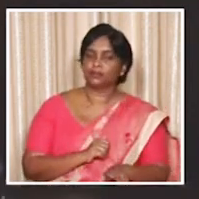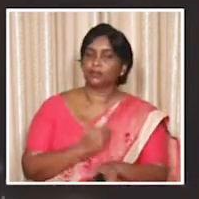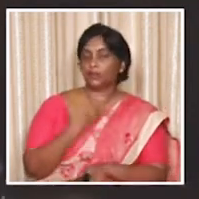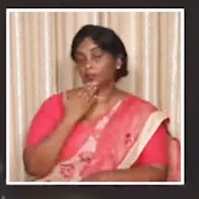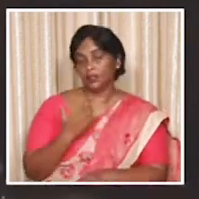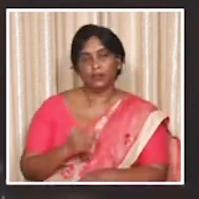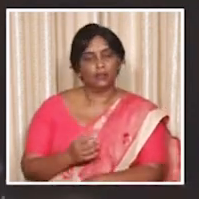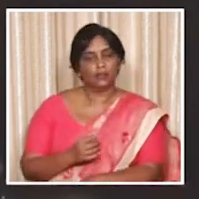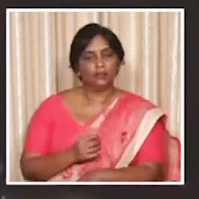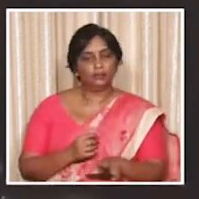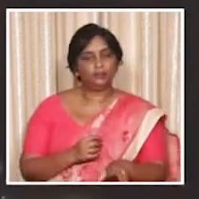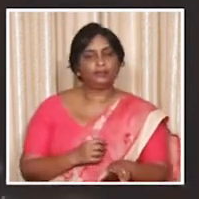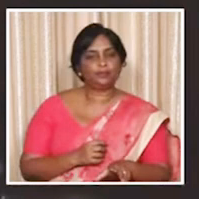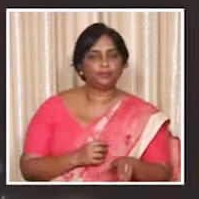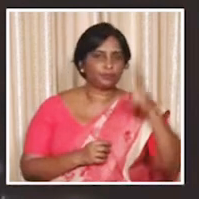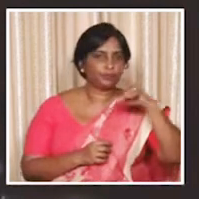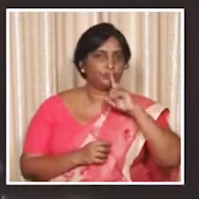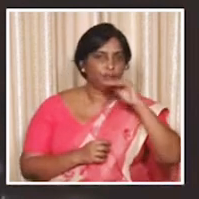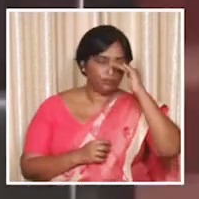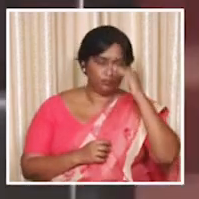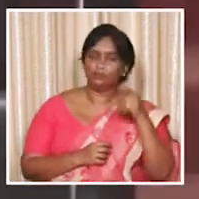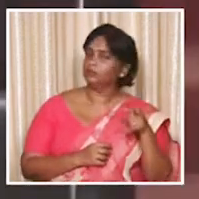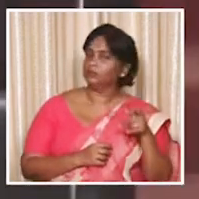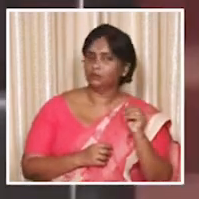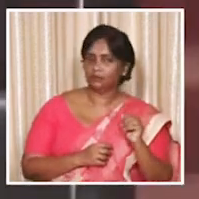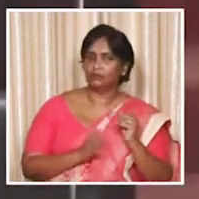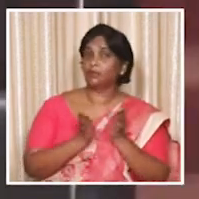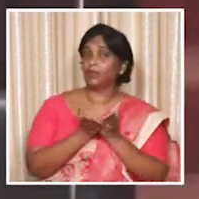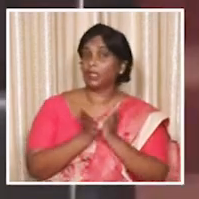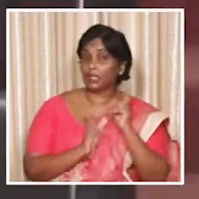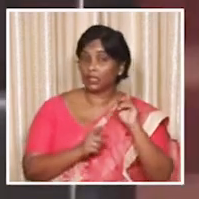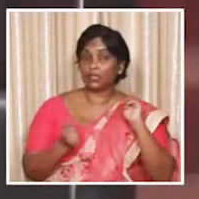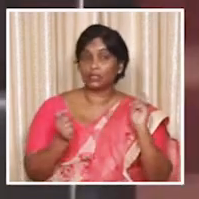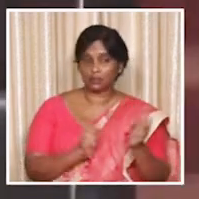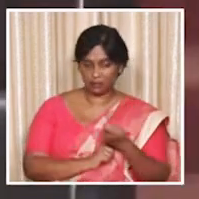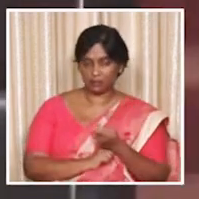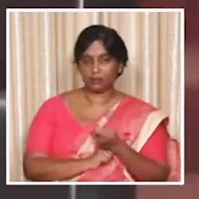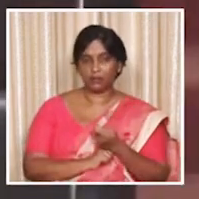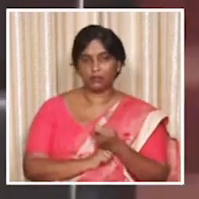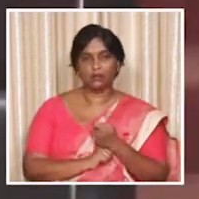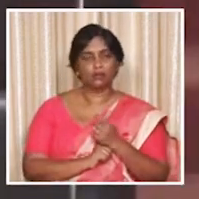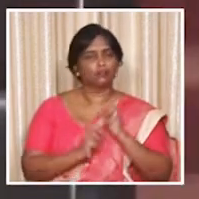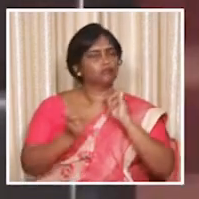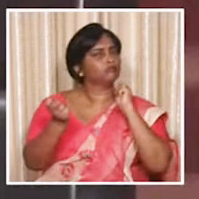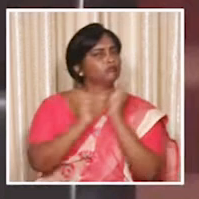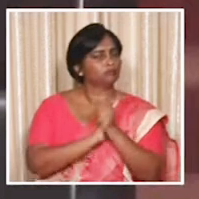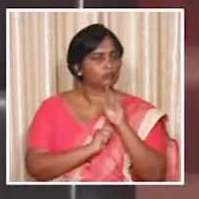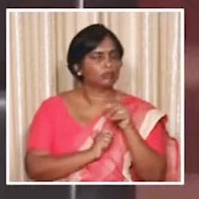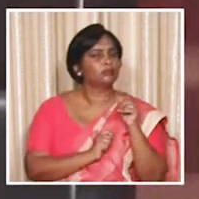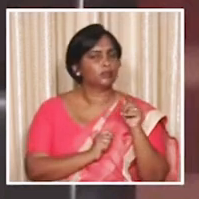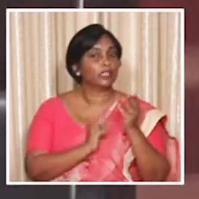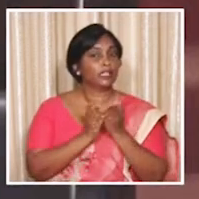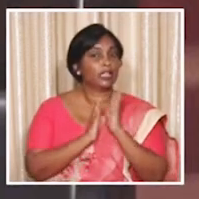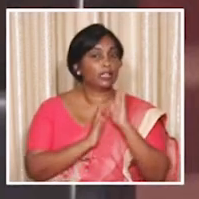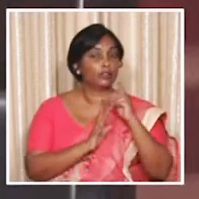ස්තුතියි නියුජ් කතා කරන හැටි මොකද ඉන්දියාවේ ක්‍රිකට් පරිවර්තනය ඇති කිරුවේ